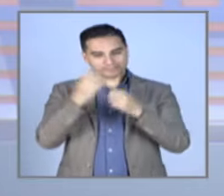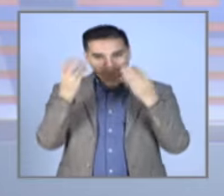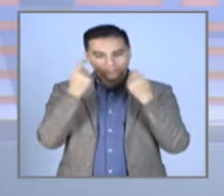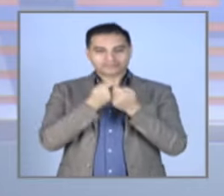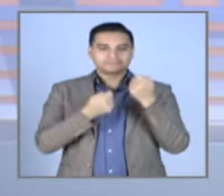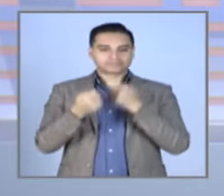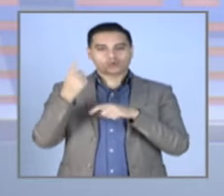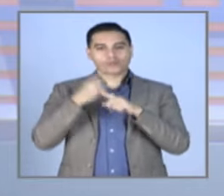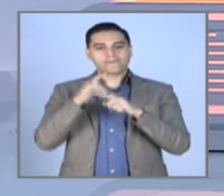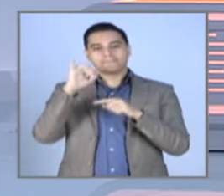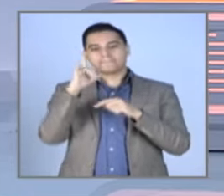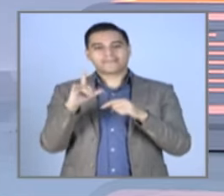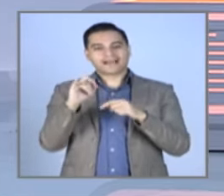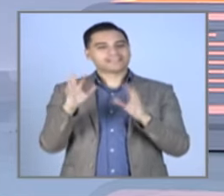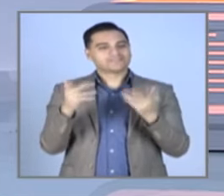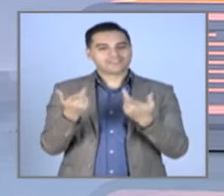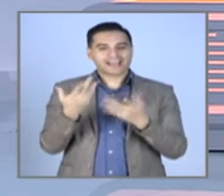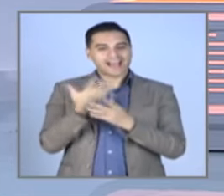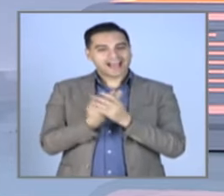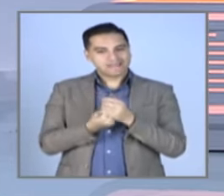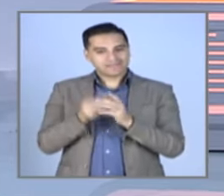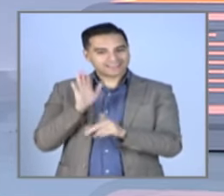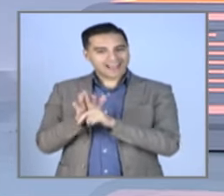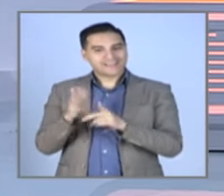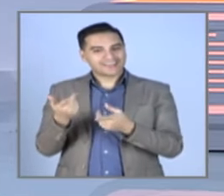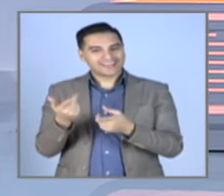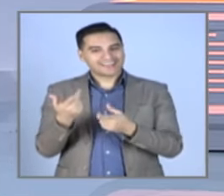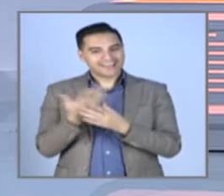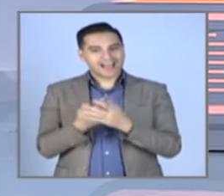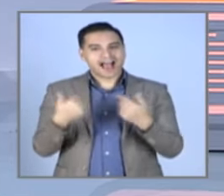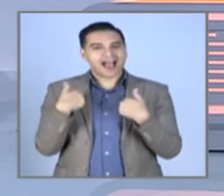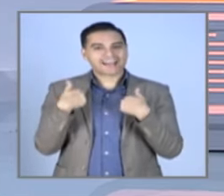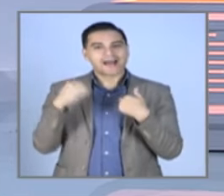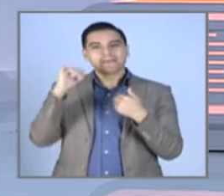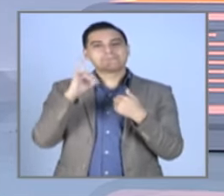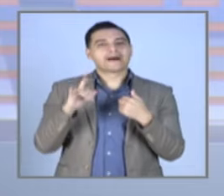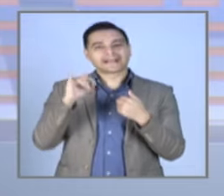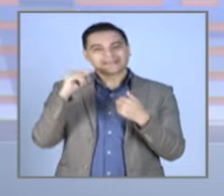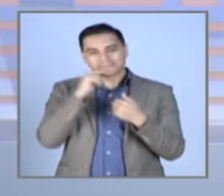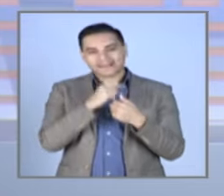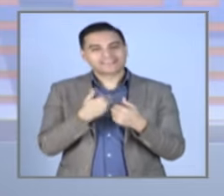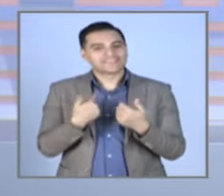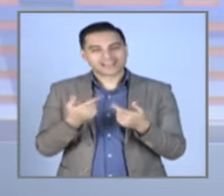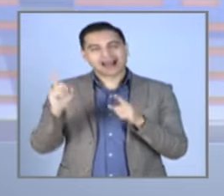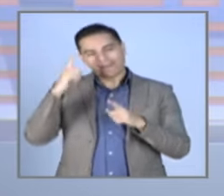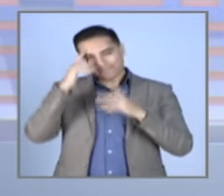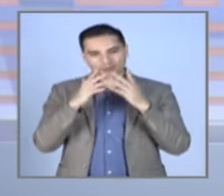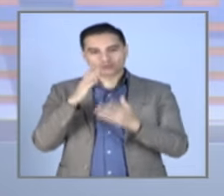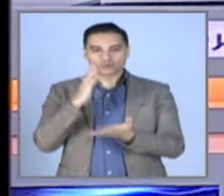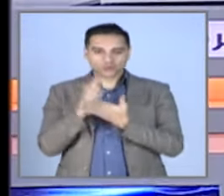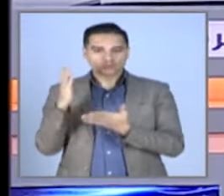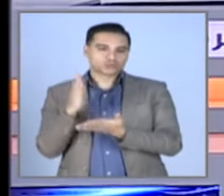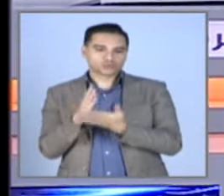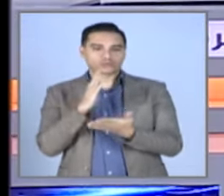طب ومريم؟ طب وانا والواحد منا جاي. انا كمريم رحت فين؟ لا لا كل واحد مننا مشغول يعني بحاجه مثلاً. ايوه كل واحد